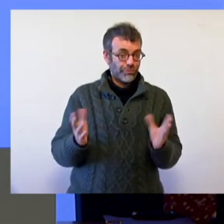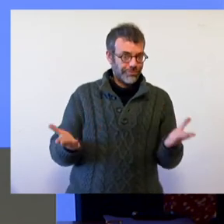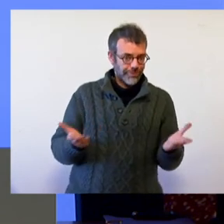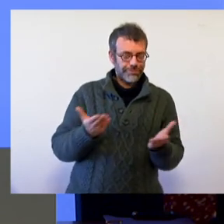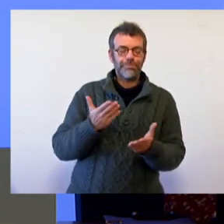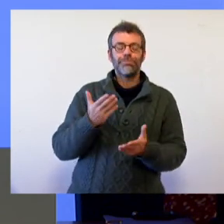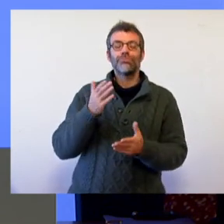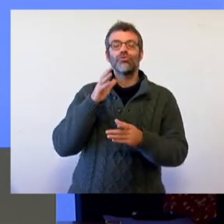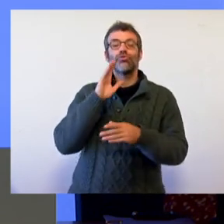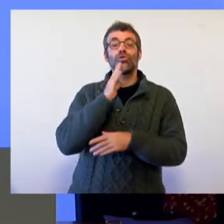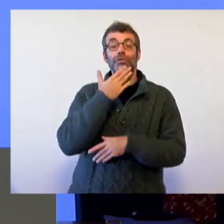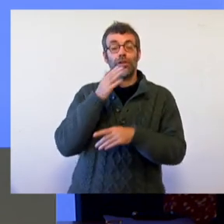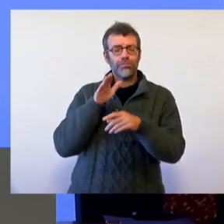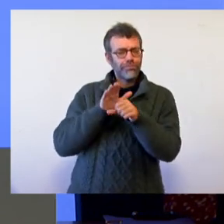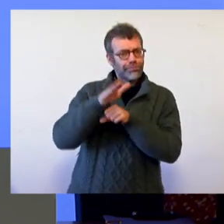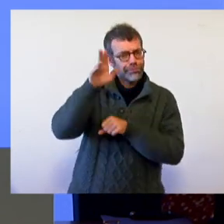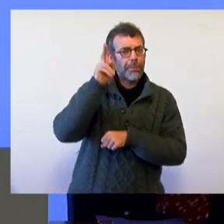Paris